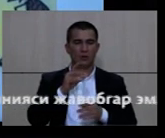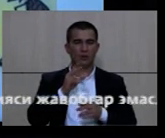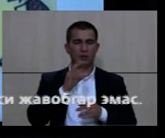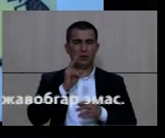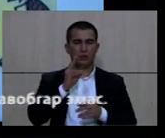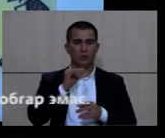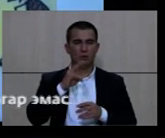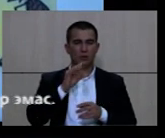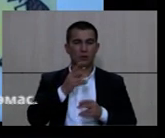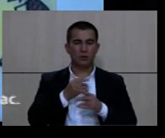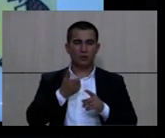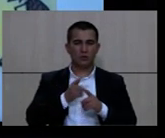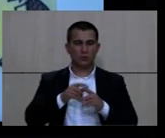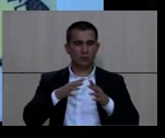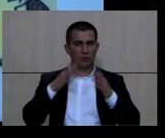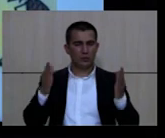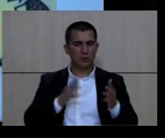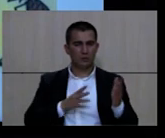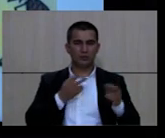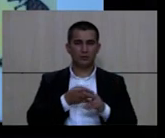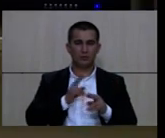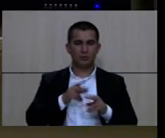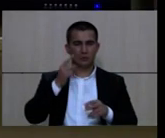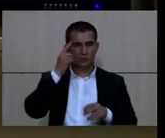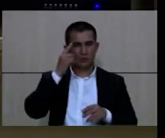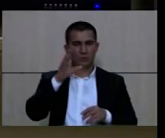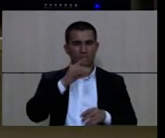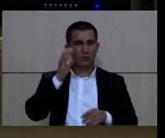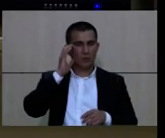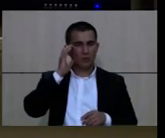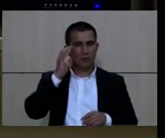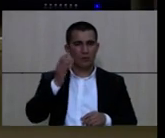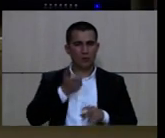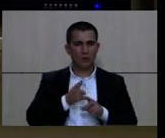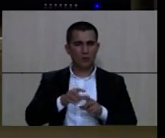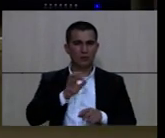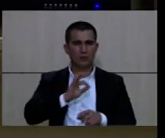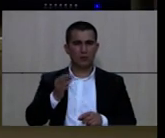deb o'ylaysiz? Ularning quloqlari katta bo'lgani uchun ular yaxshi eshitishadimi?